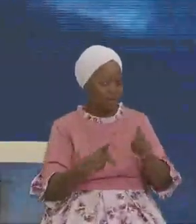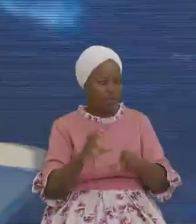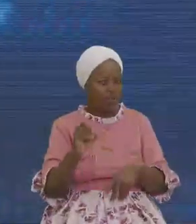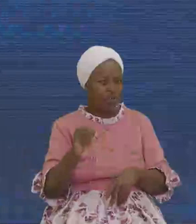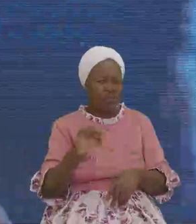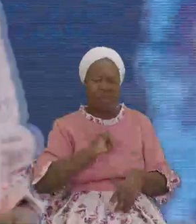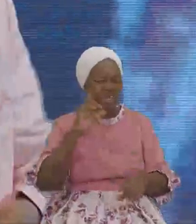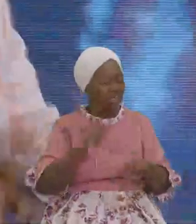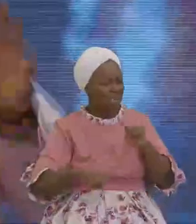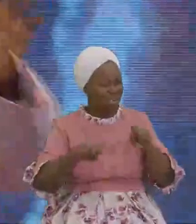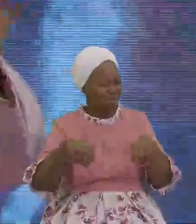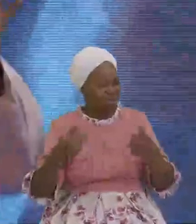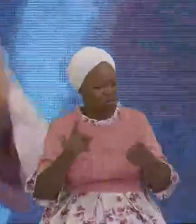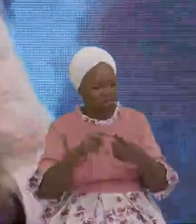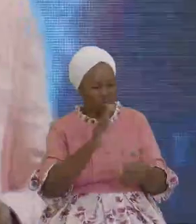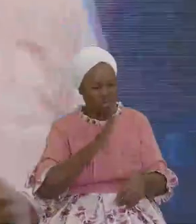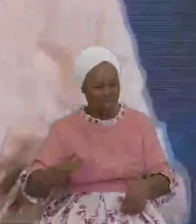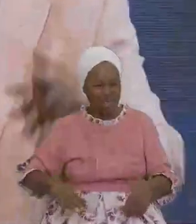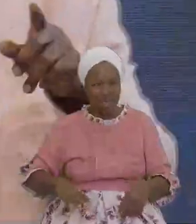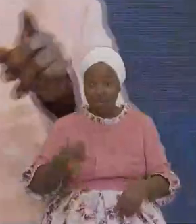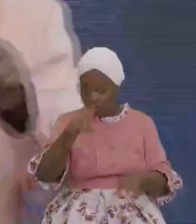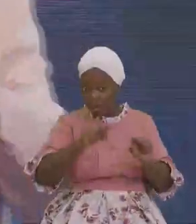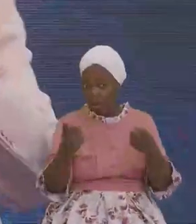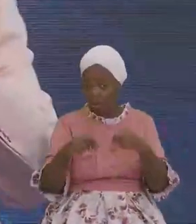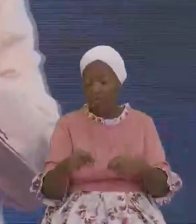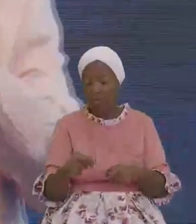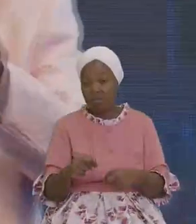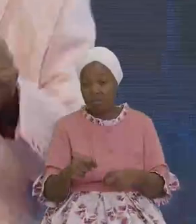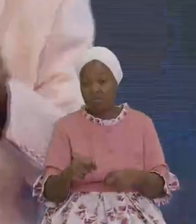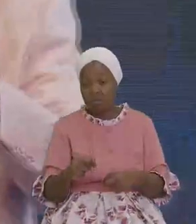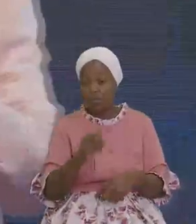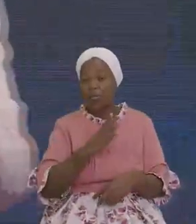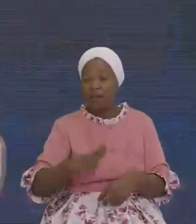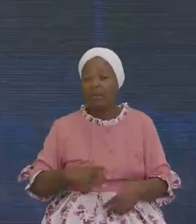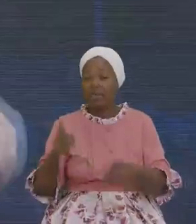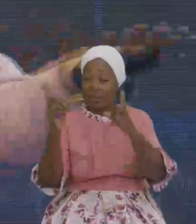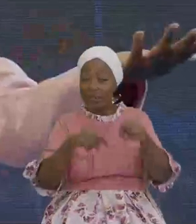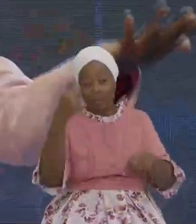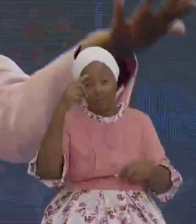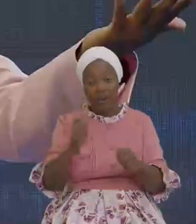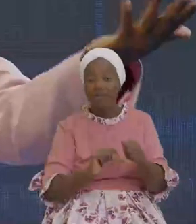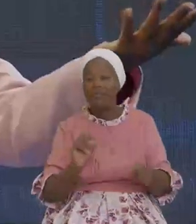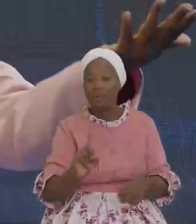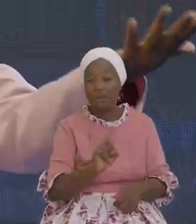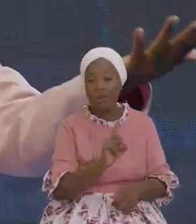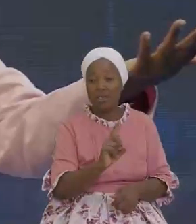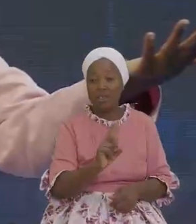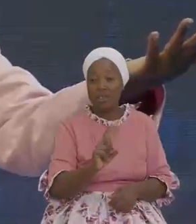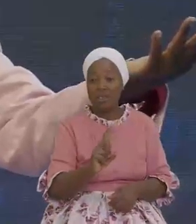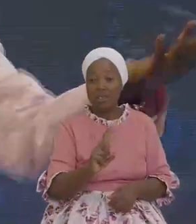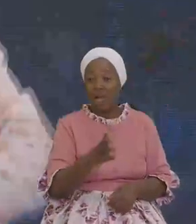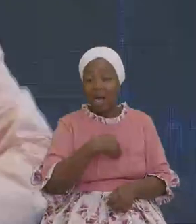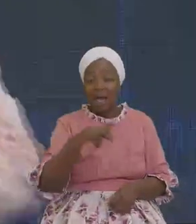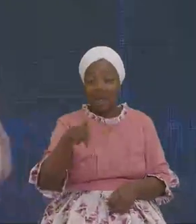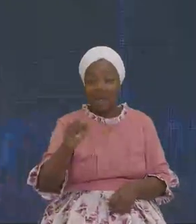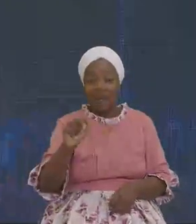Alors, je ne peux pas venir. Tu peux venir. Christ est venu pour tout le monde. Et l'apôtre